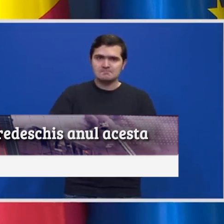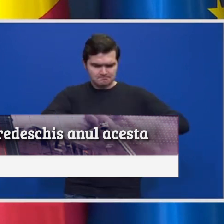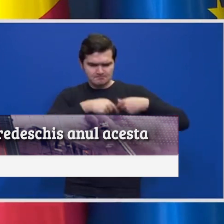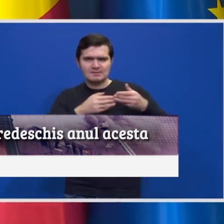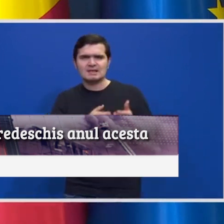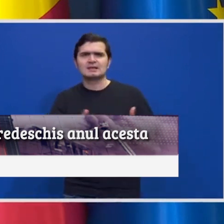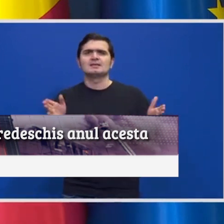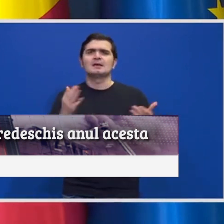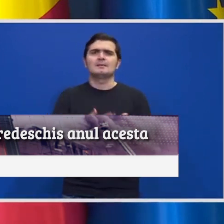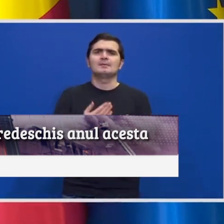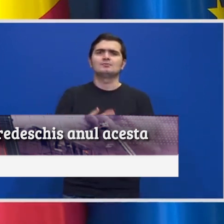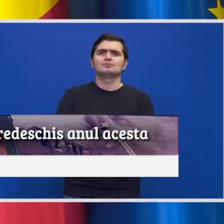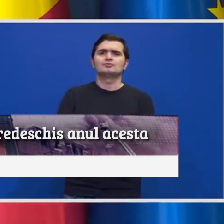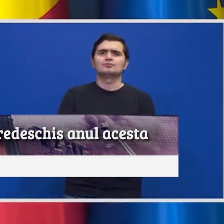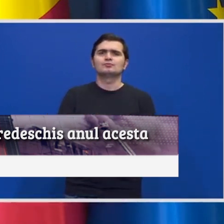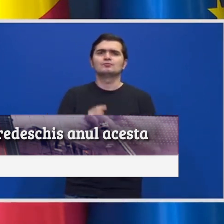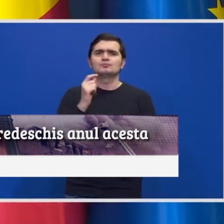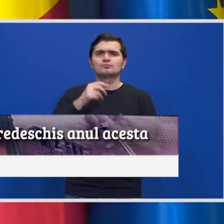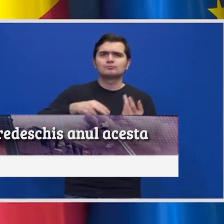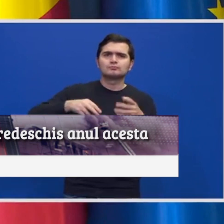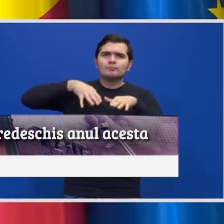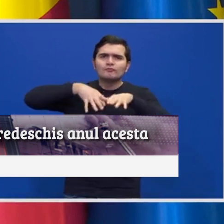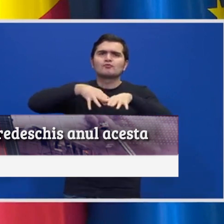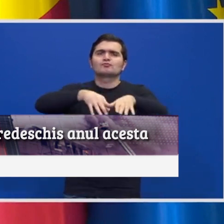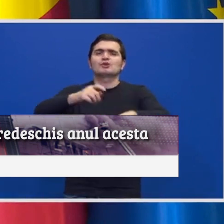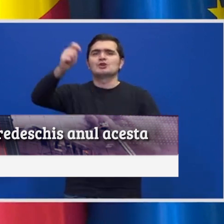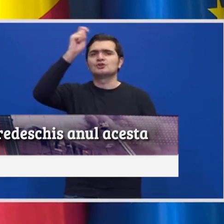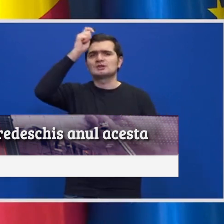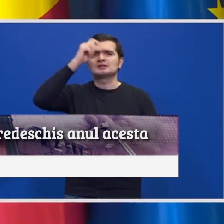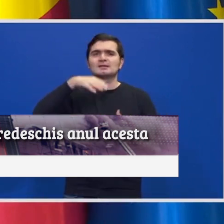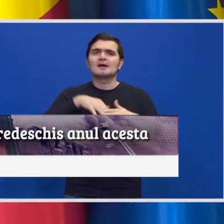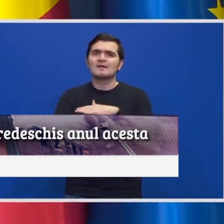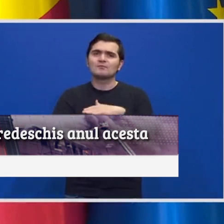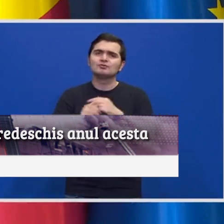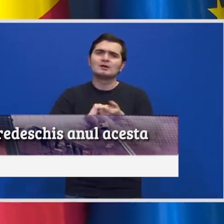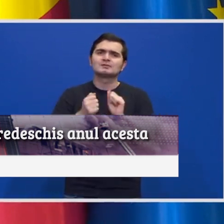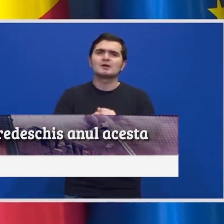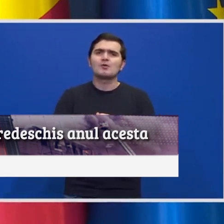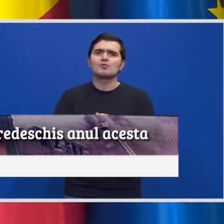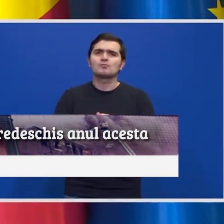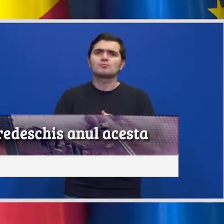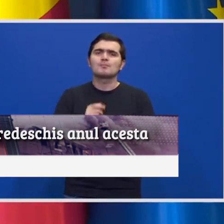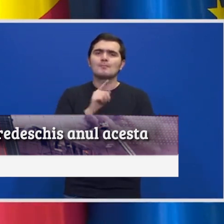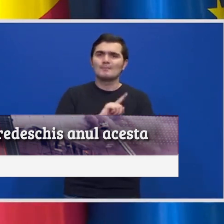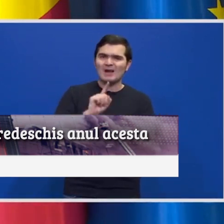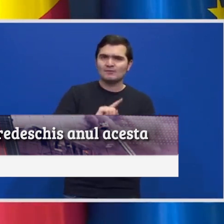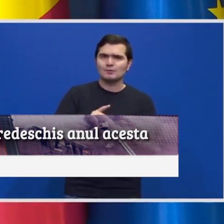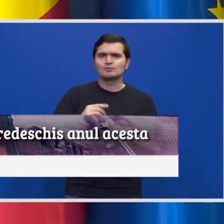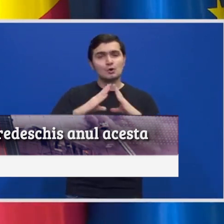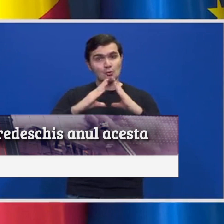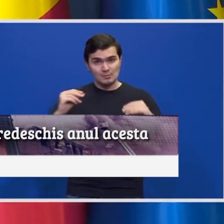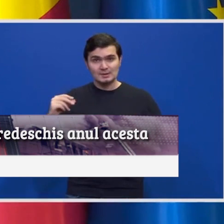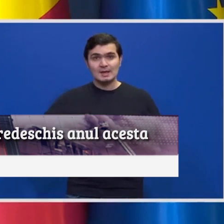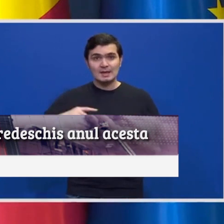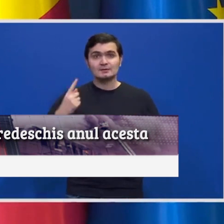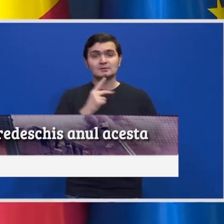fluxul de cetățeni, refugiați, dar și fluxuri de marfă, România fiind unul dintre statele care